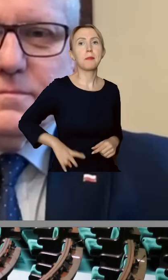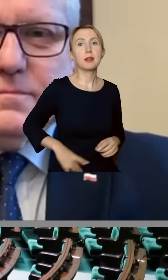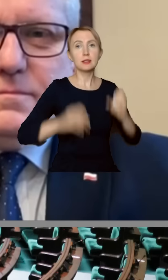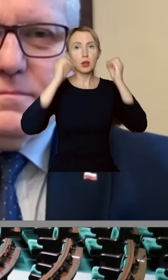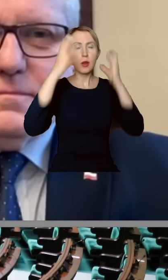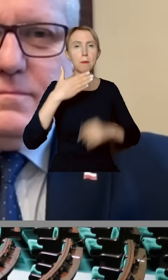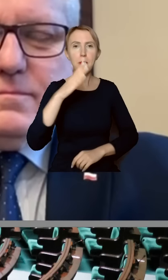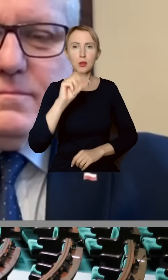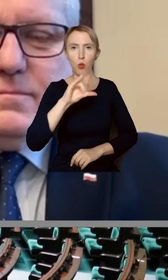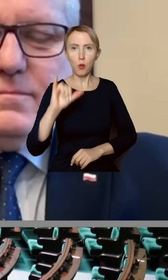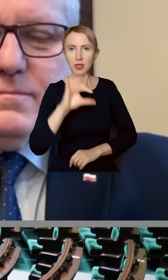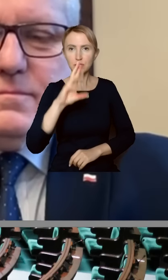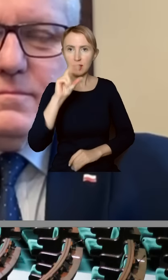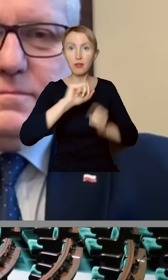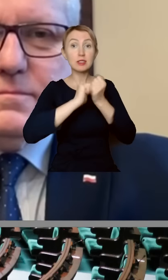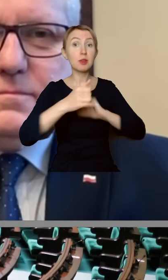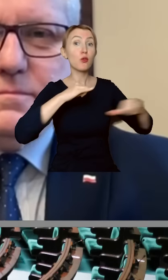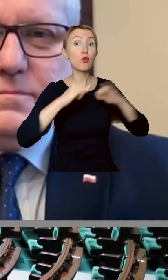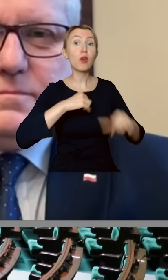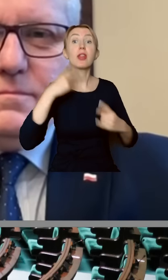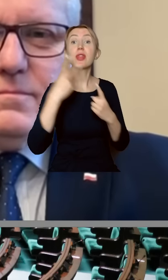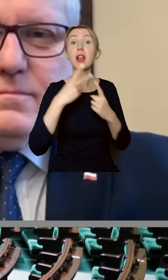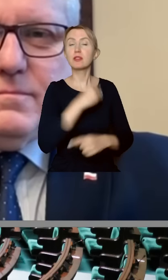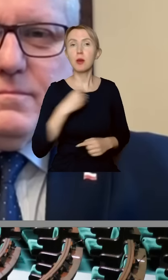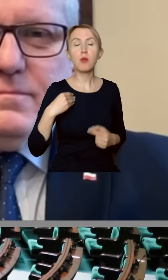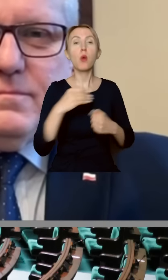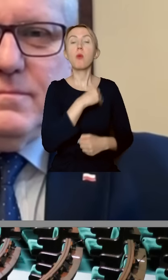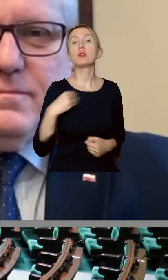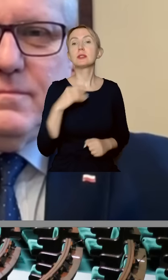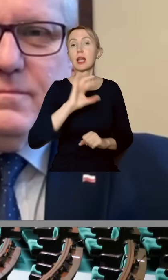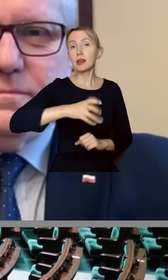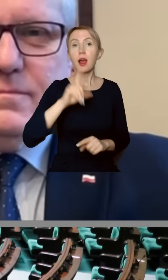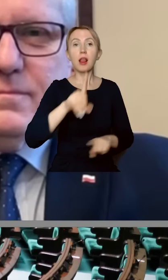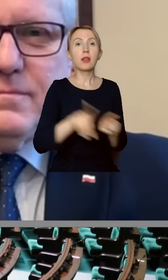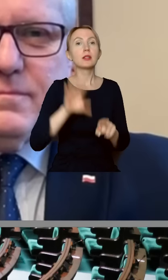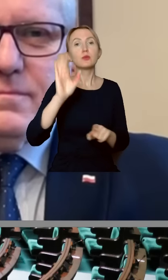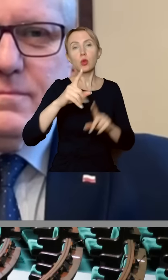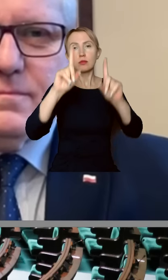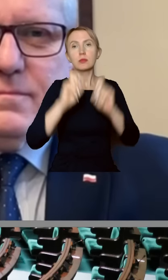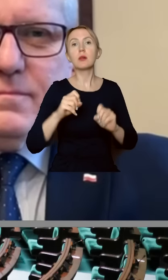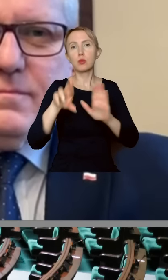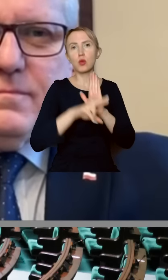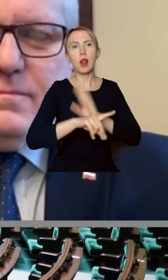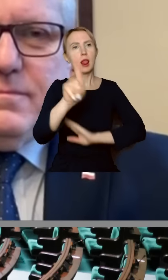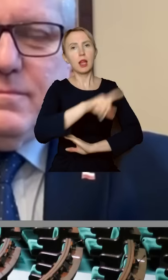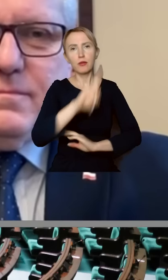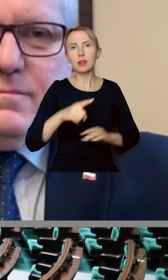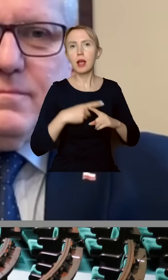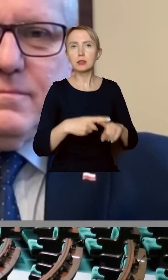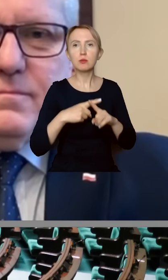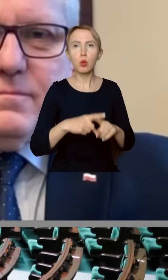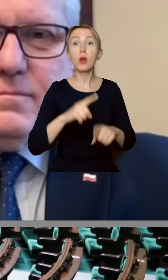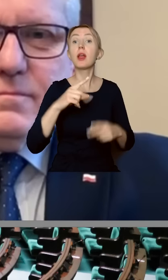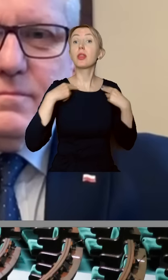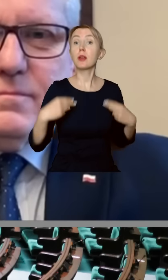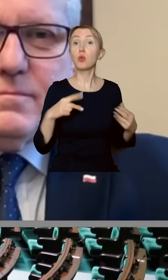Bartłomiej Sienkiewicz zmienił władzę Telewizji Polskiej i Polskiego Radia, a następnie rozpoczął procedurę likwidacji spółek. Trybunał